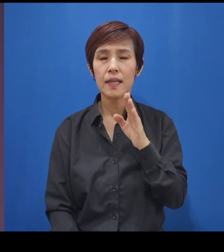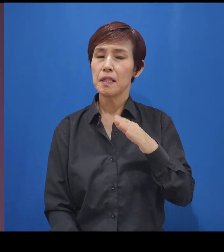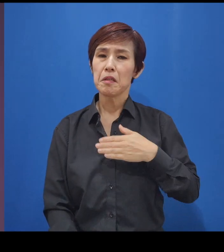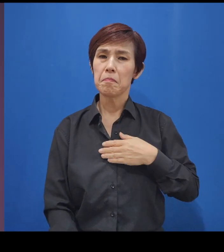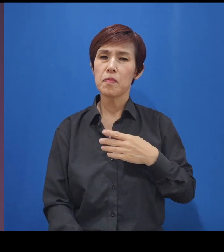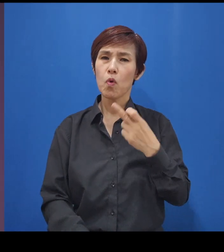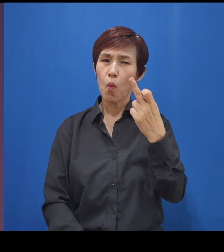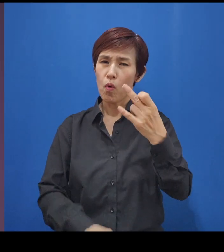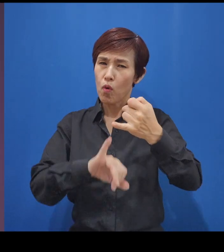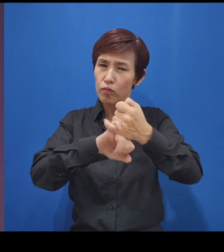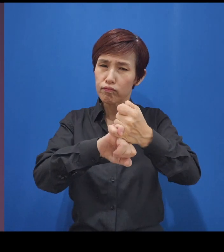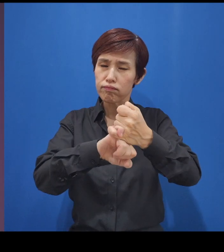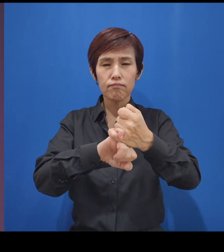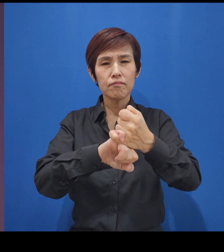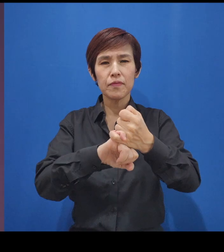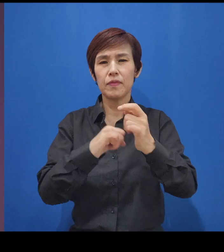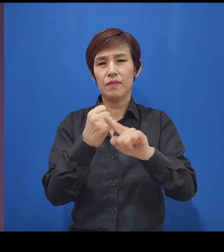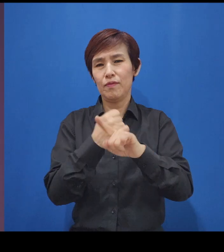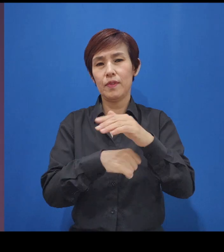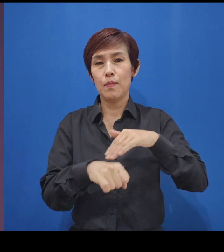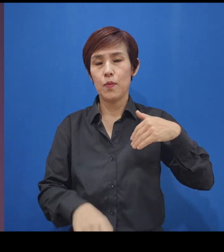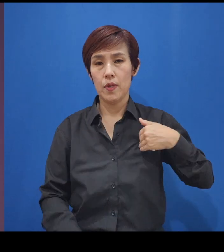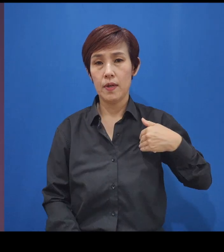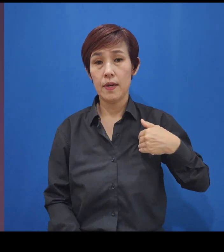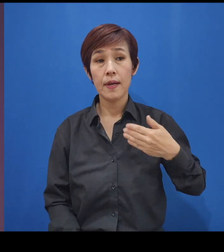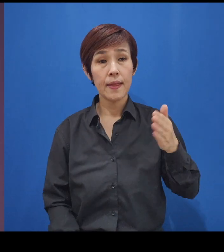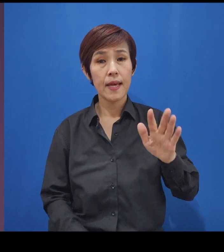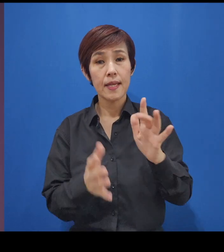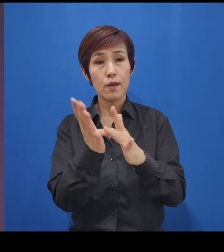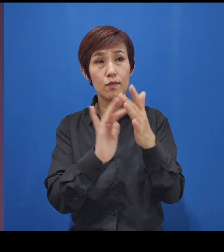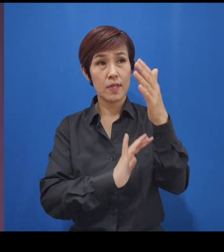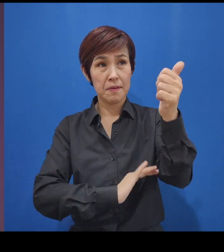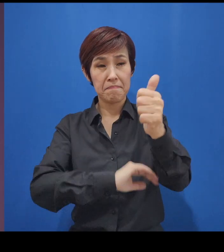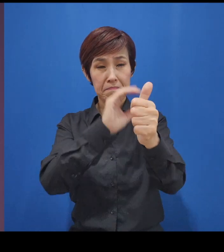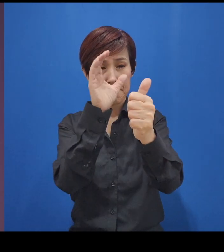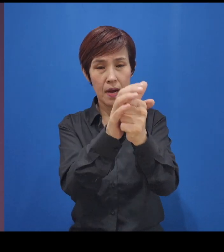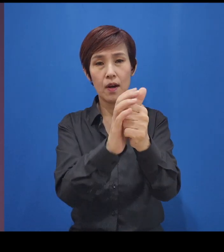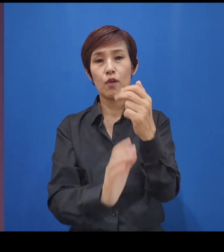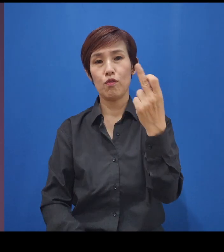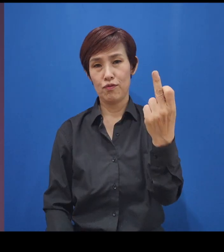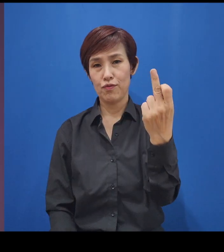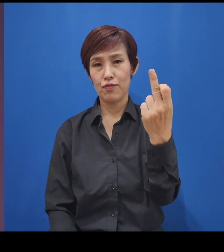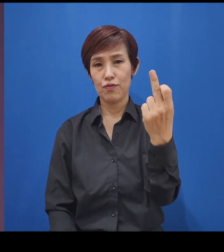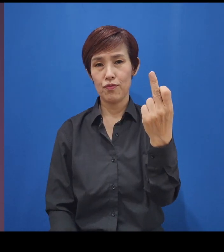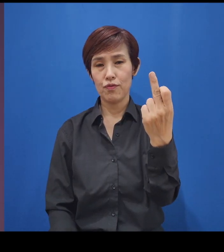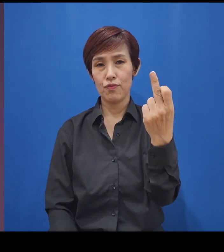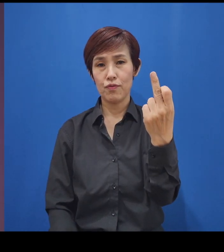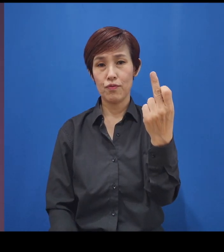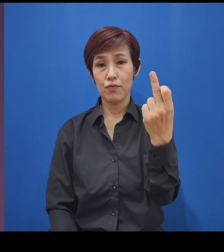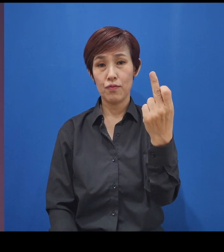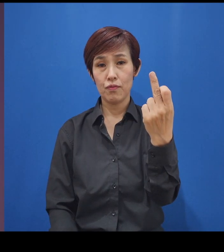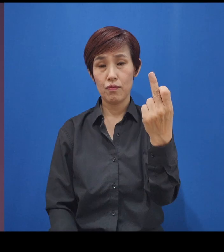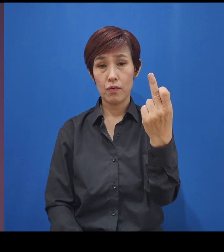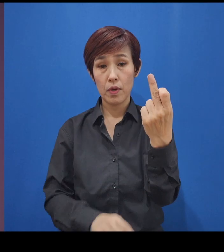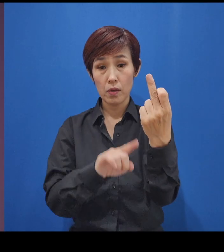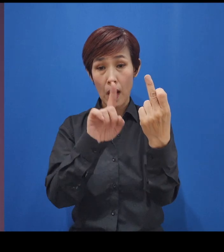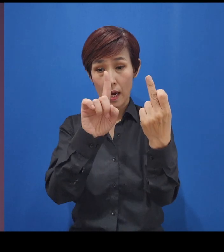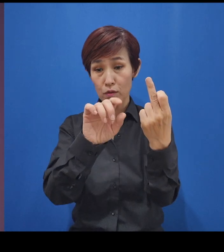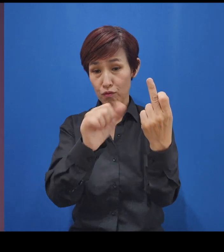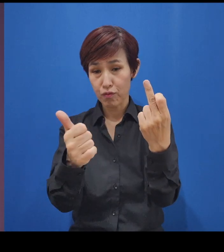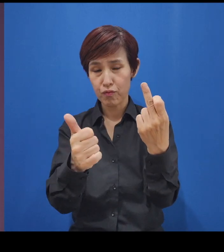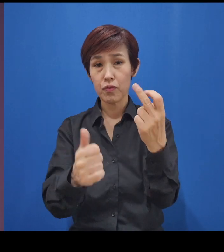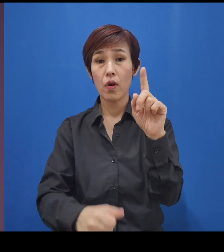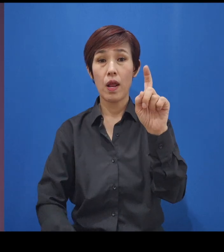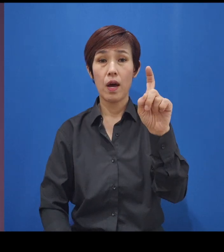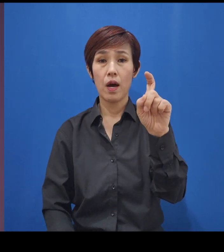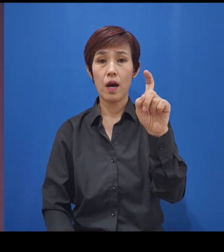저는 정확히는 알지 못하겠어요. 그러나 예수님이 세우셨던 12, 그 충만한 숫자에서 하나가 빠졌으니